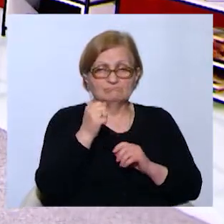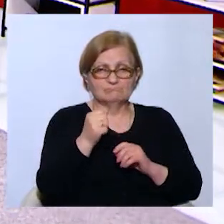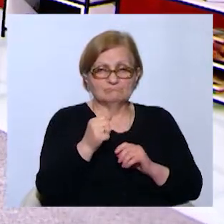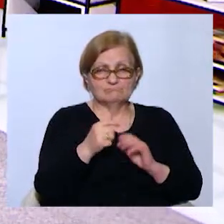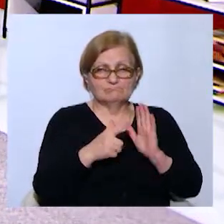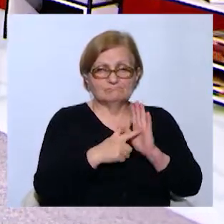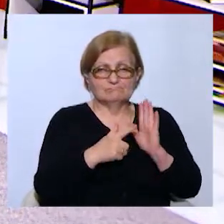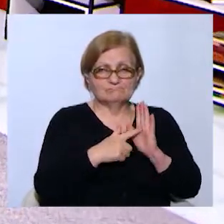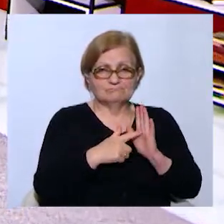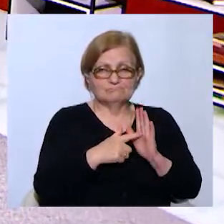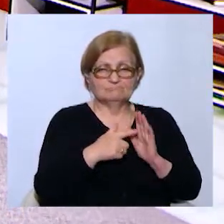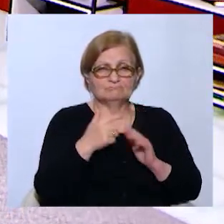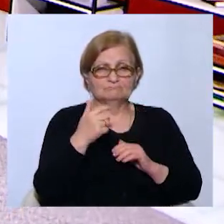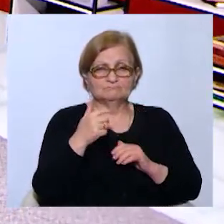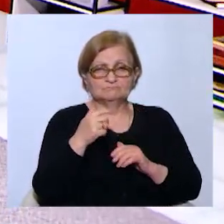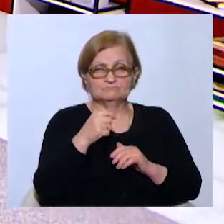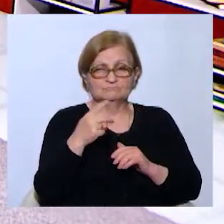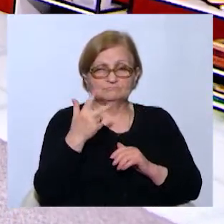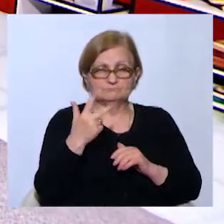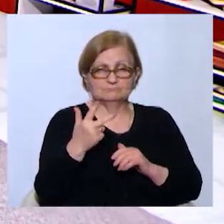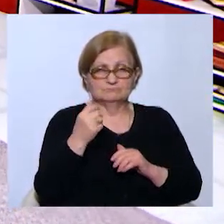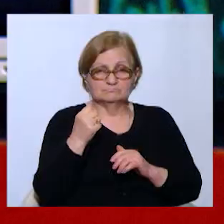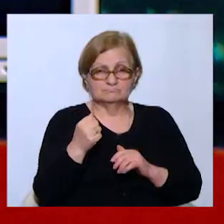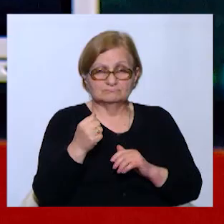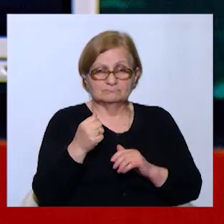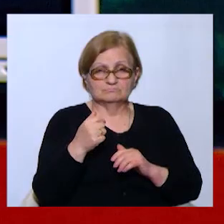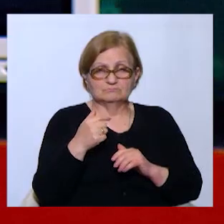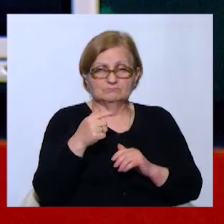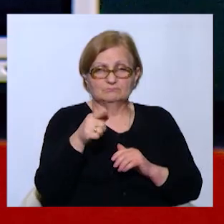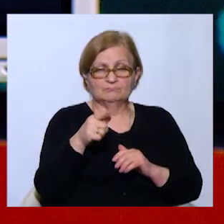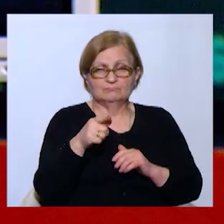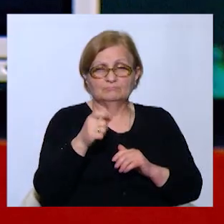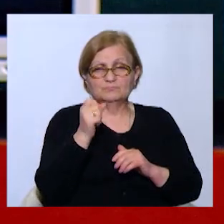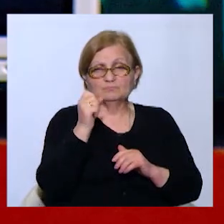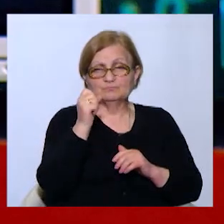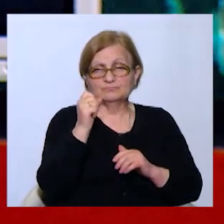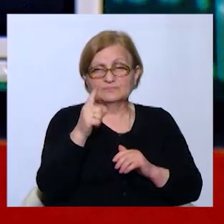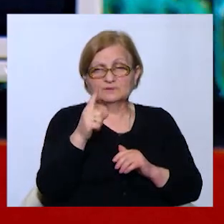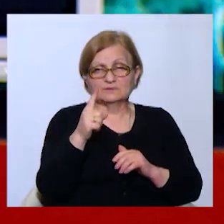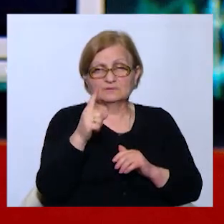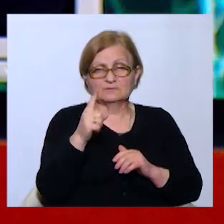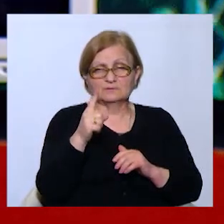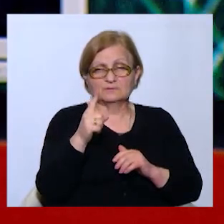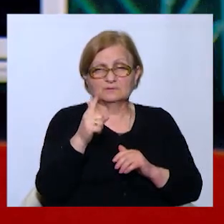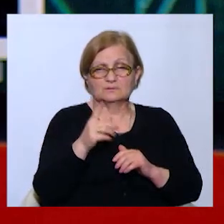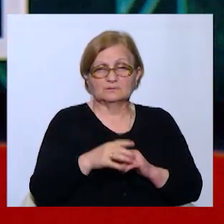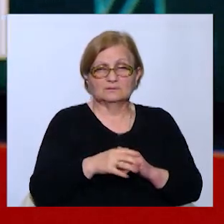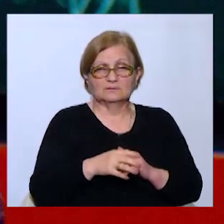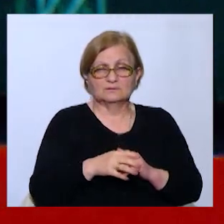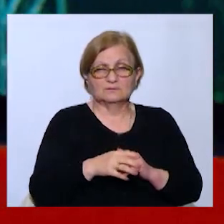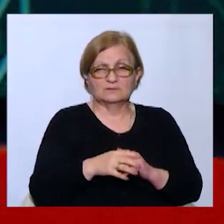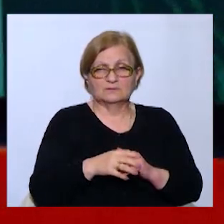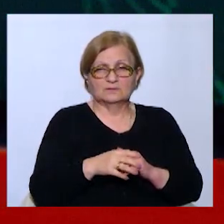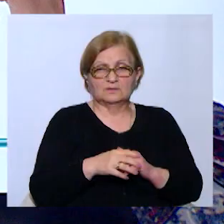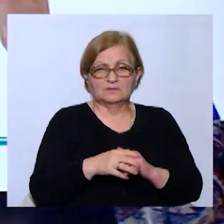არის -3a, 20 -9 არის 11. 11. ახაც,